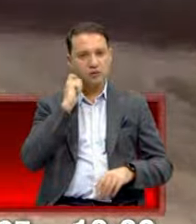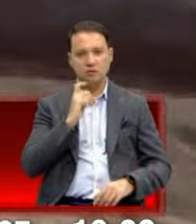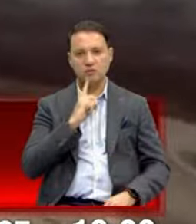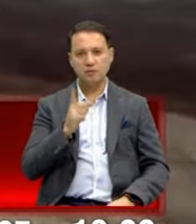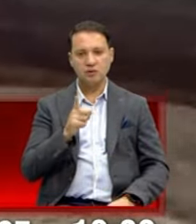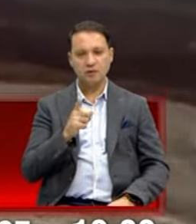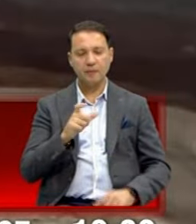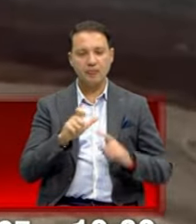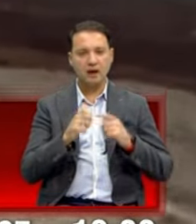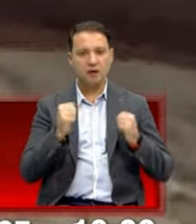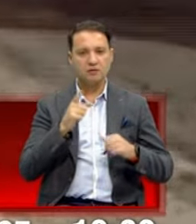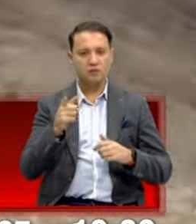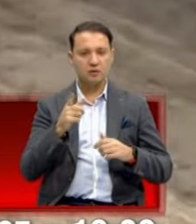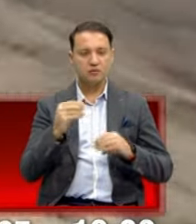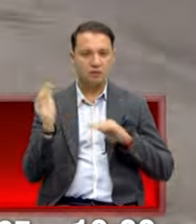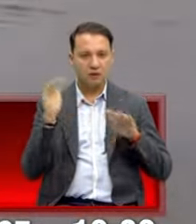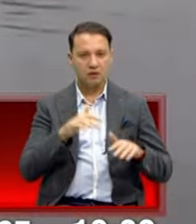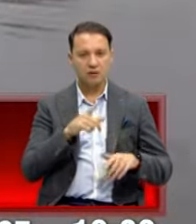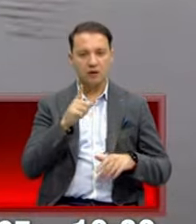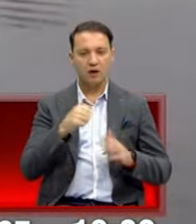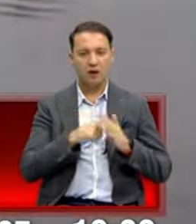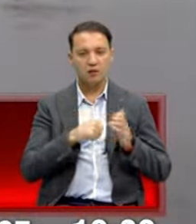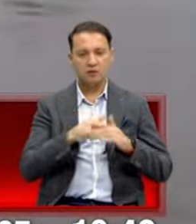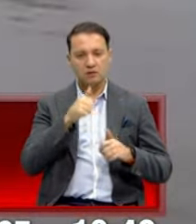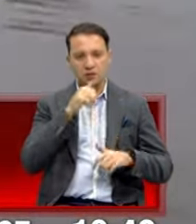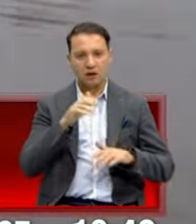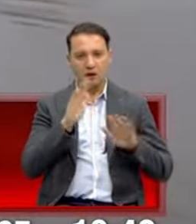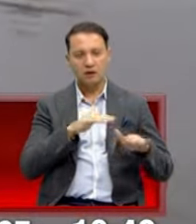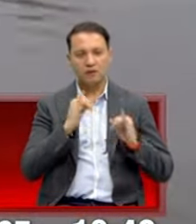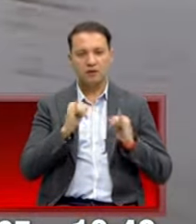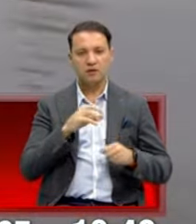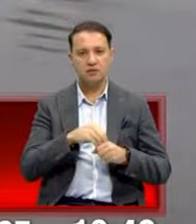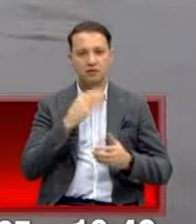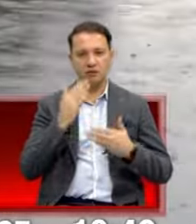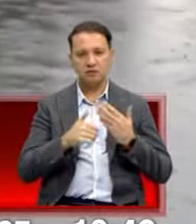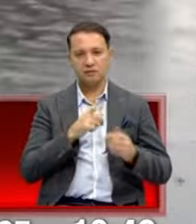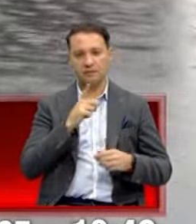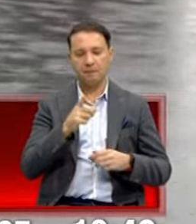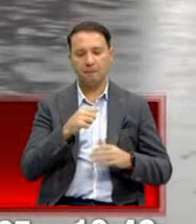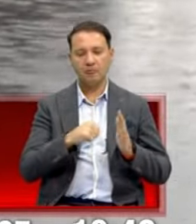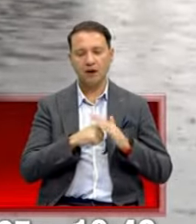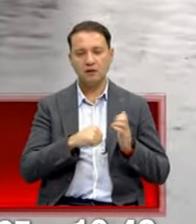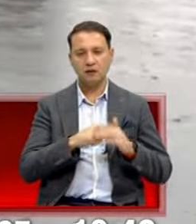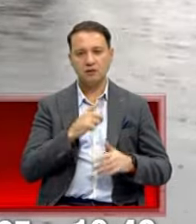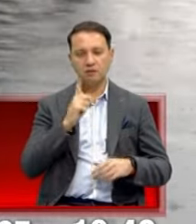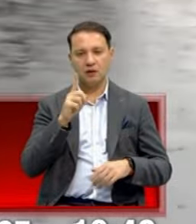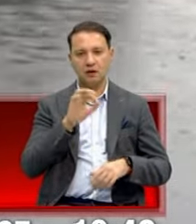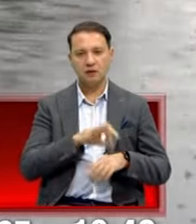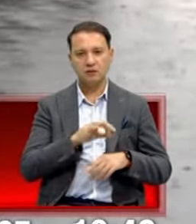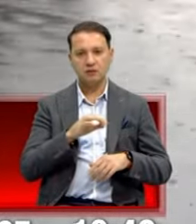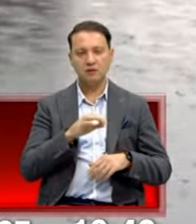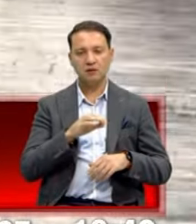uyarmıştım. Hem Erzincan'da yaşanan heyelana hem de Antalya'daki sel felaketine ilişkin konuştu. Antalya'nın bir an